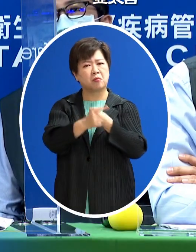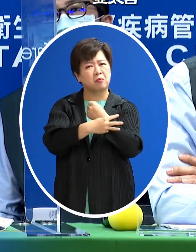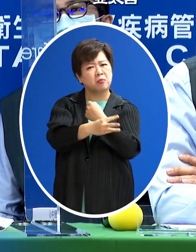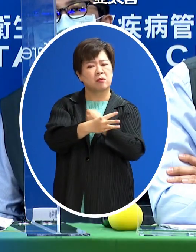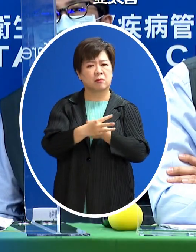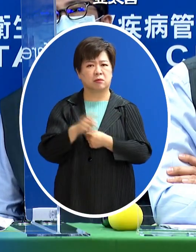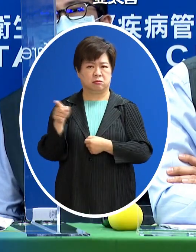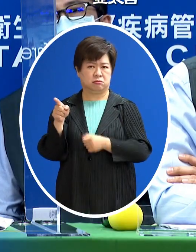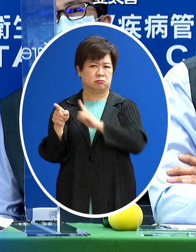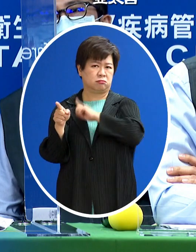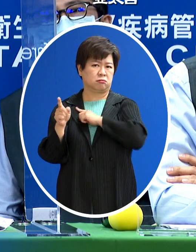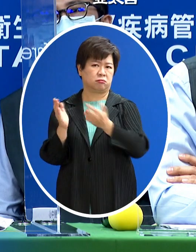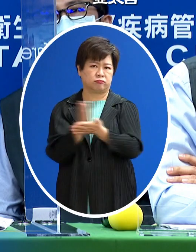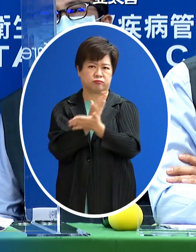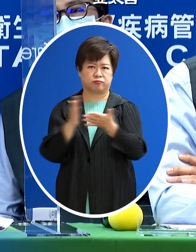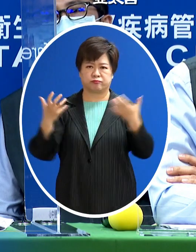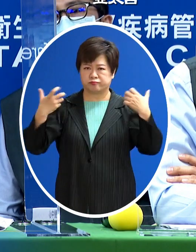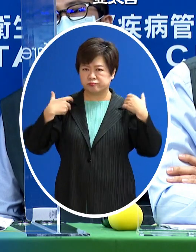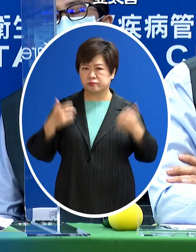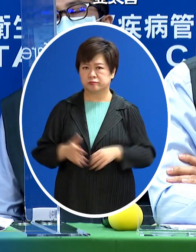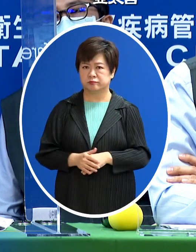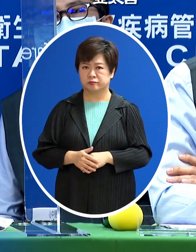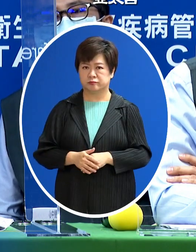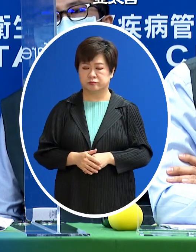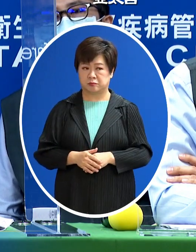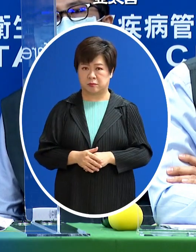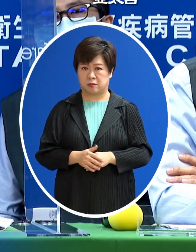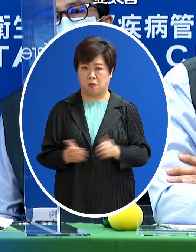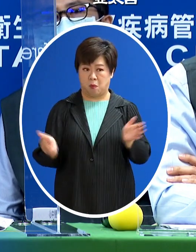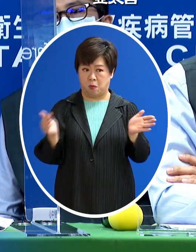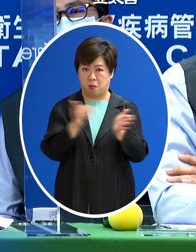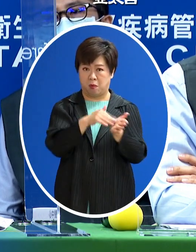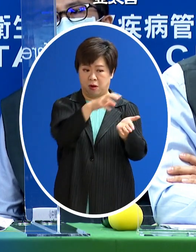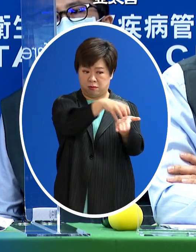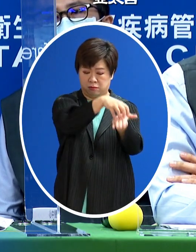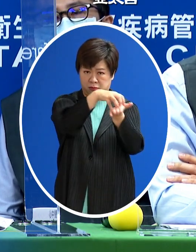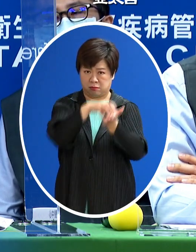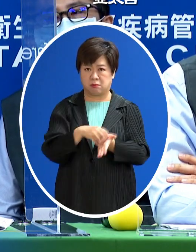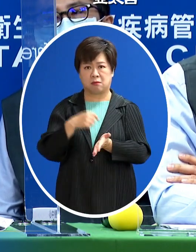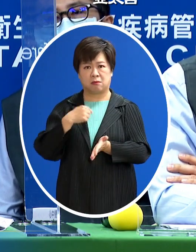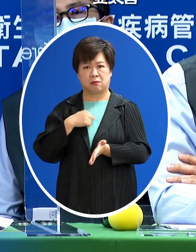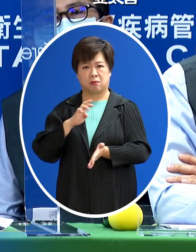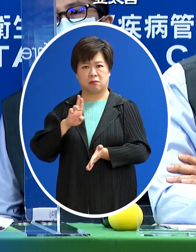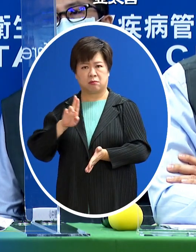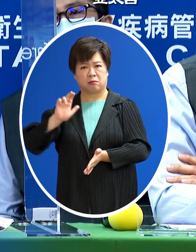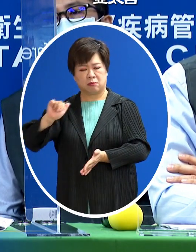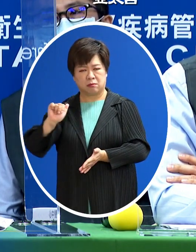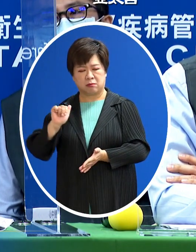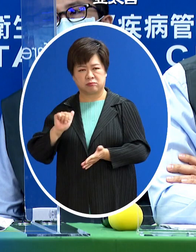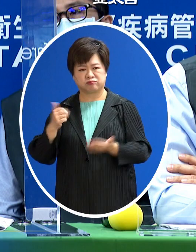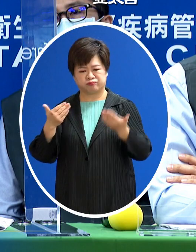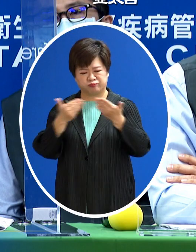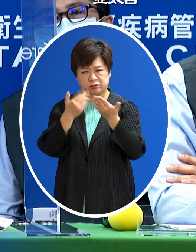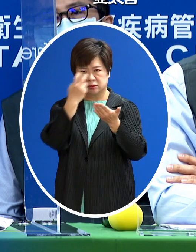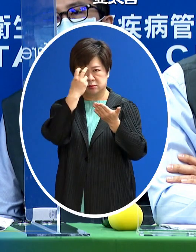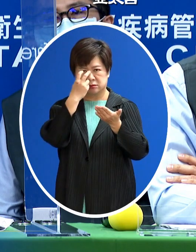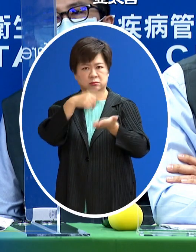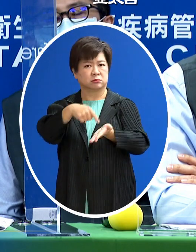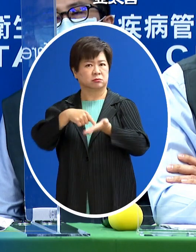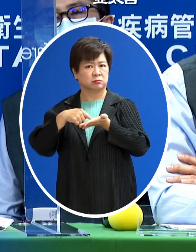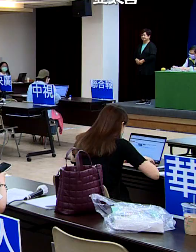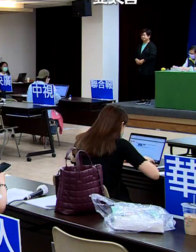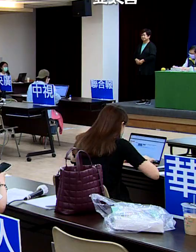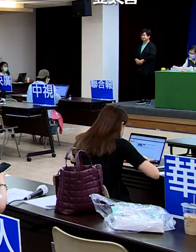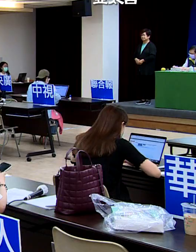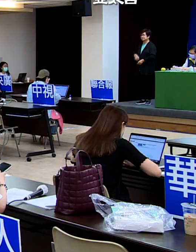对应的评估，好，那拿那个结果再回来跟我们这个 FDA 做相关的一个申请或者审